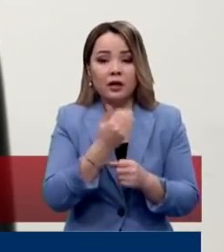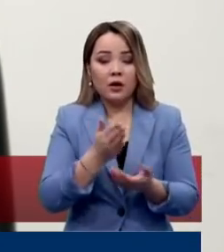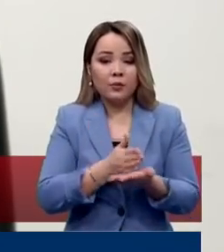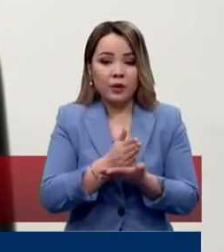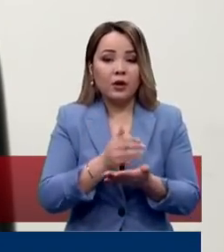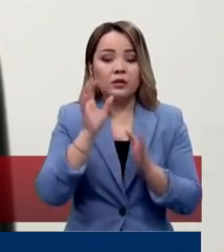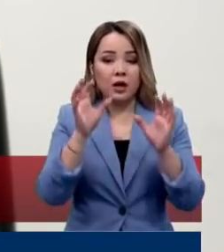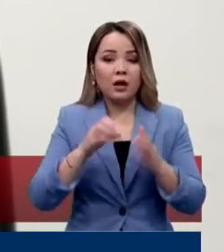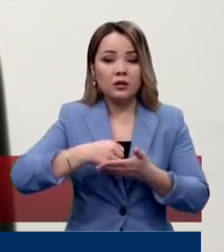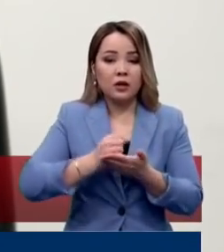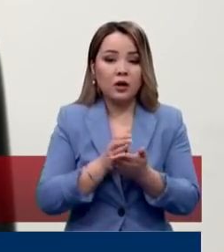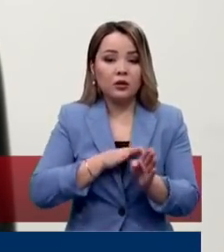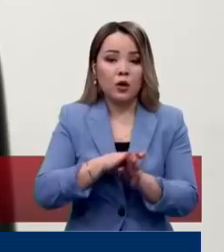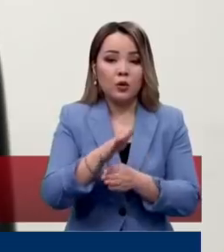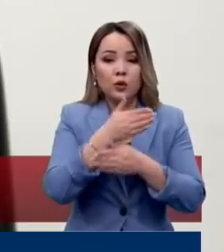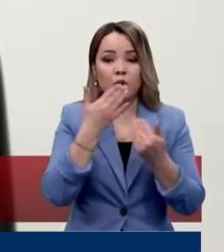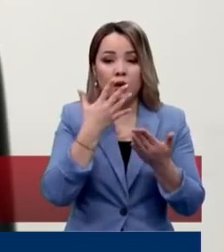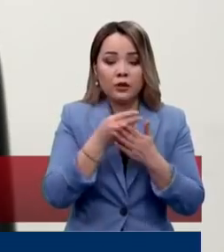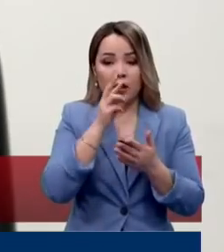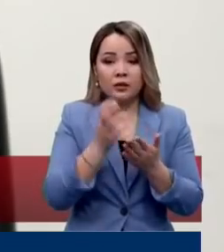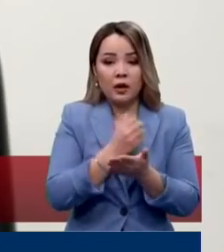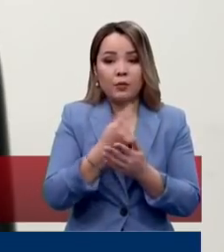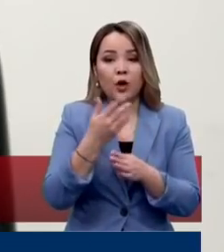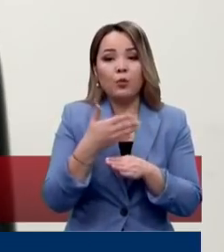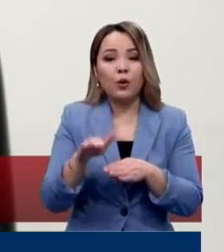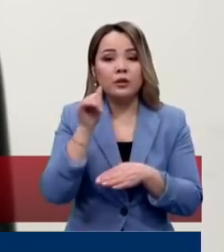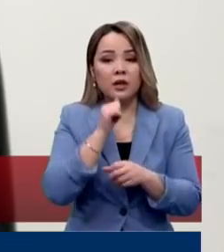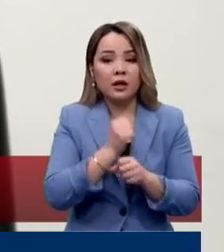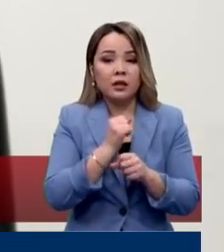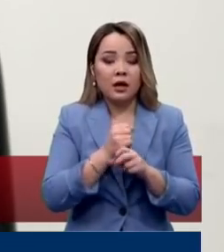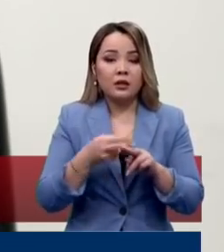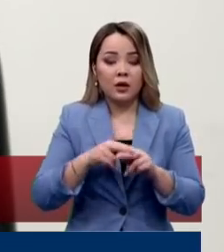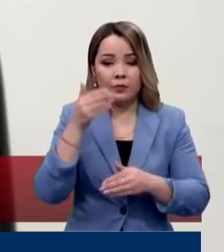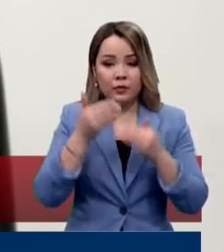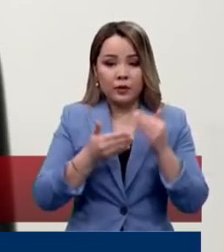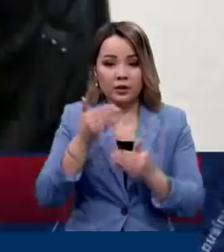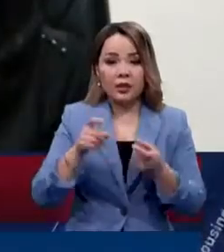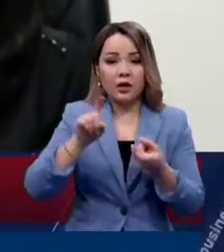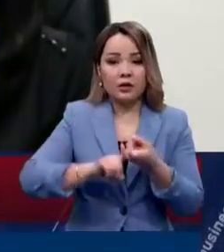қызметін заңды жүзеге асыра отырып өзінің табысының бір бөлігін жасырып көлеңкеде.